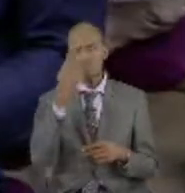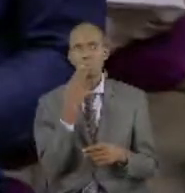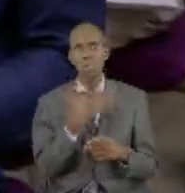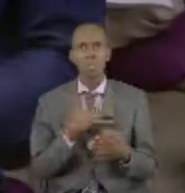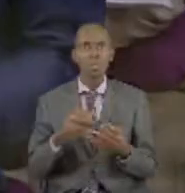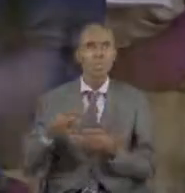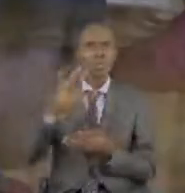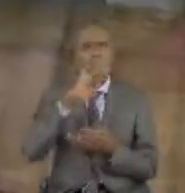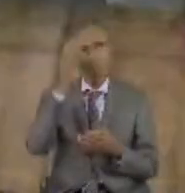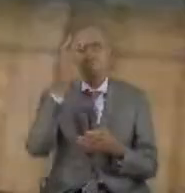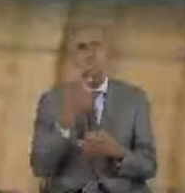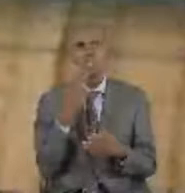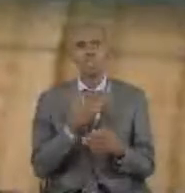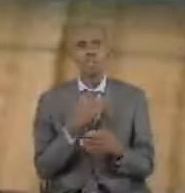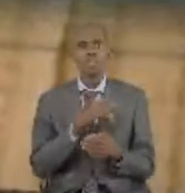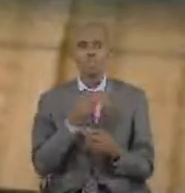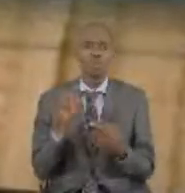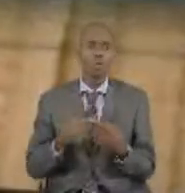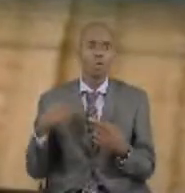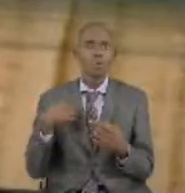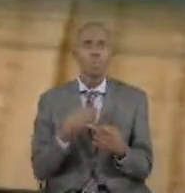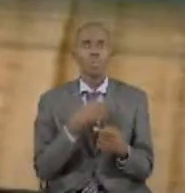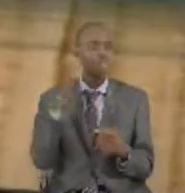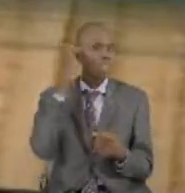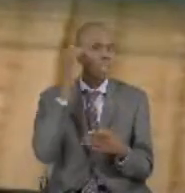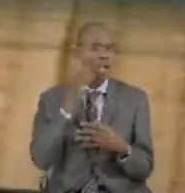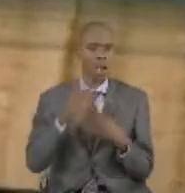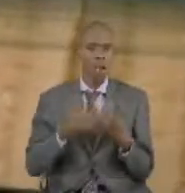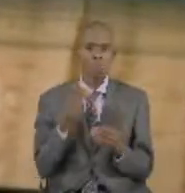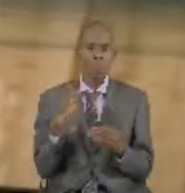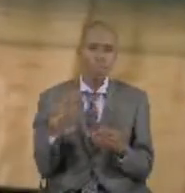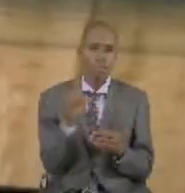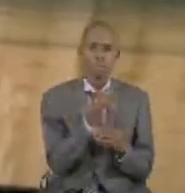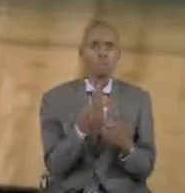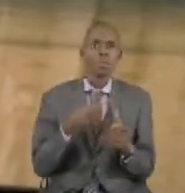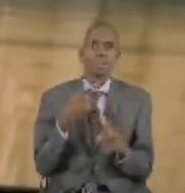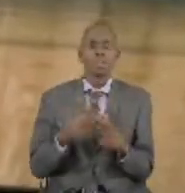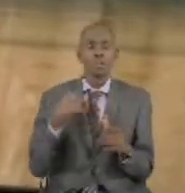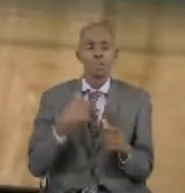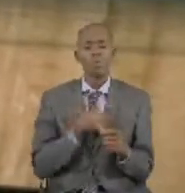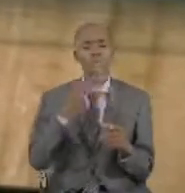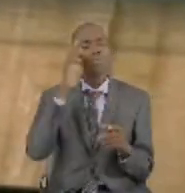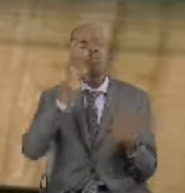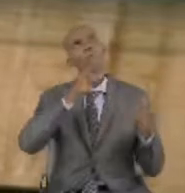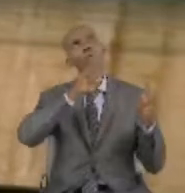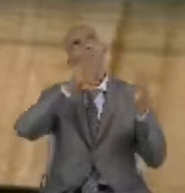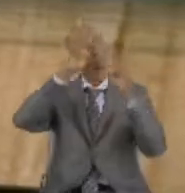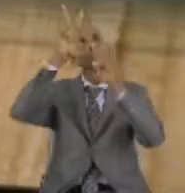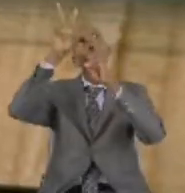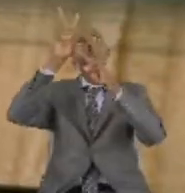spirituels hoc lorsque nous entendrons parler de vous alors lorsque nous regardons vers dieu